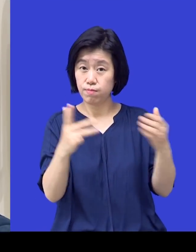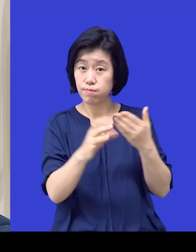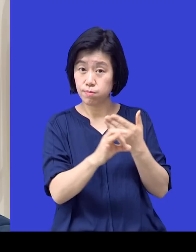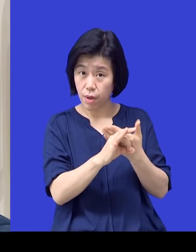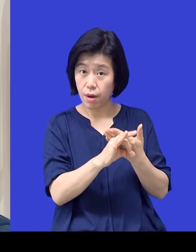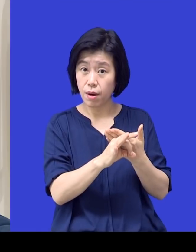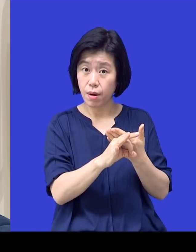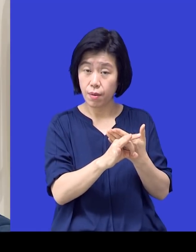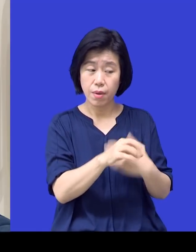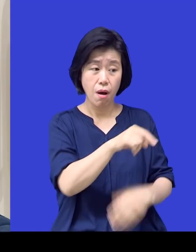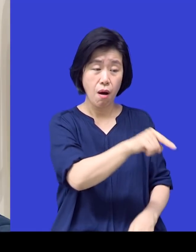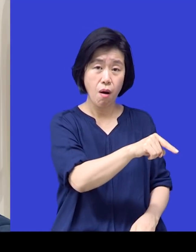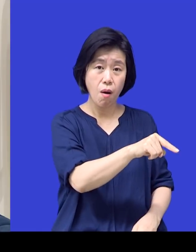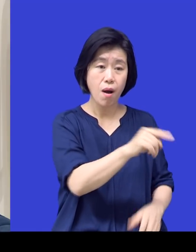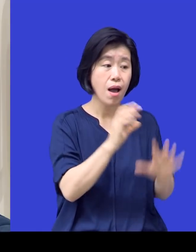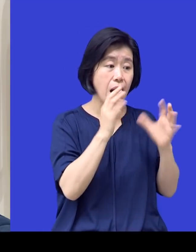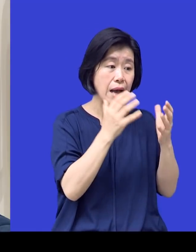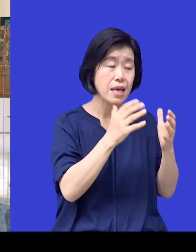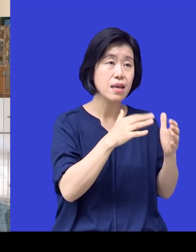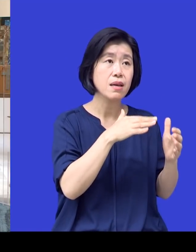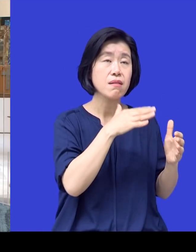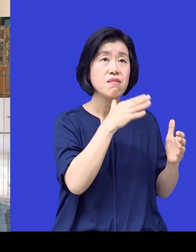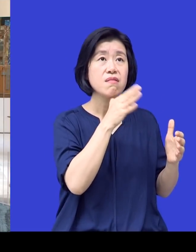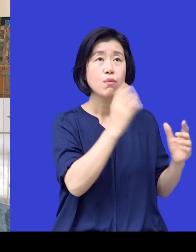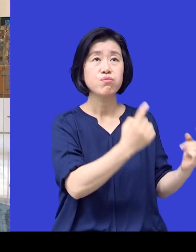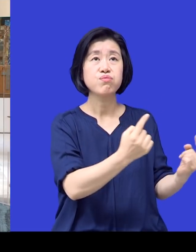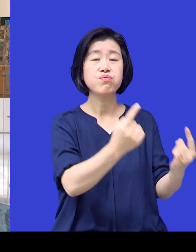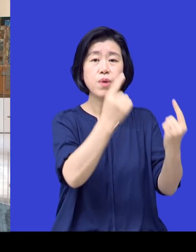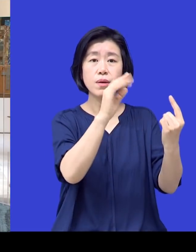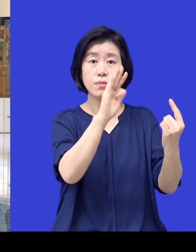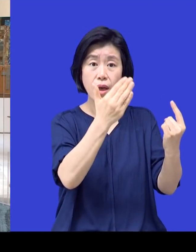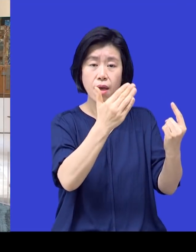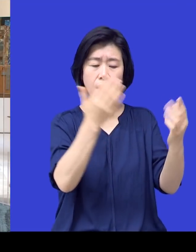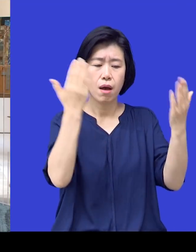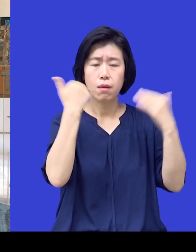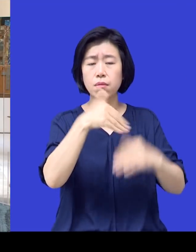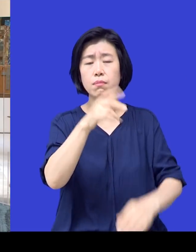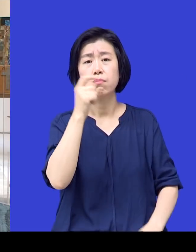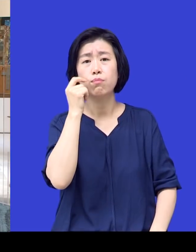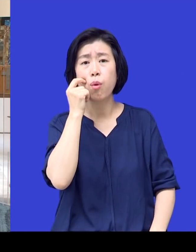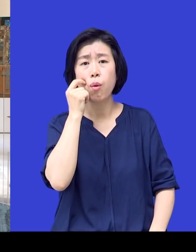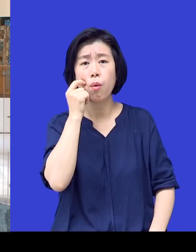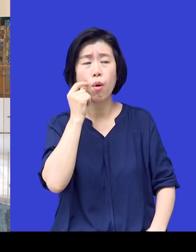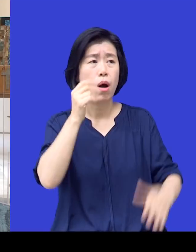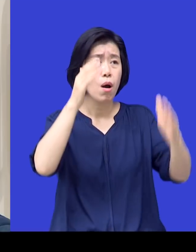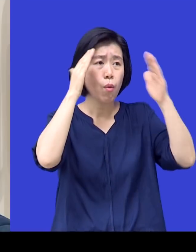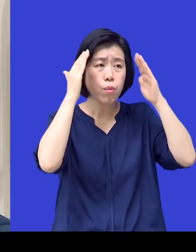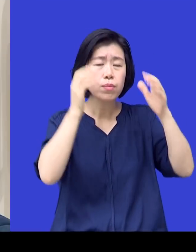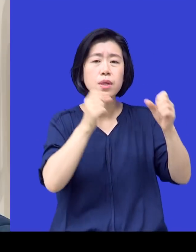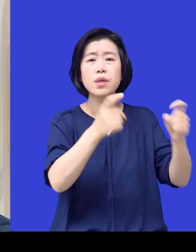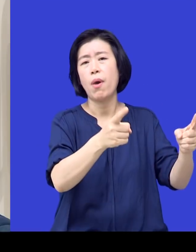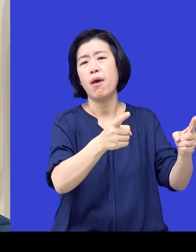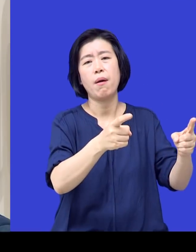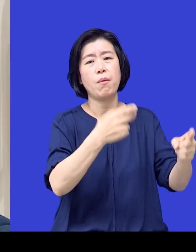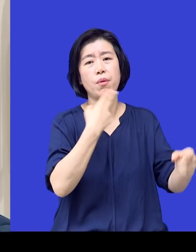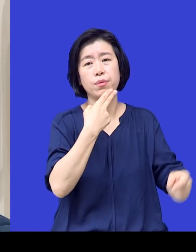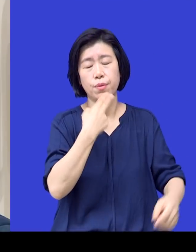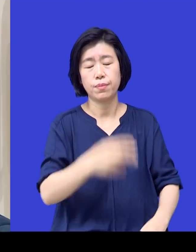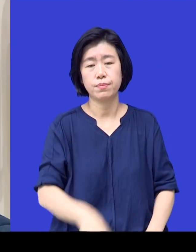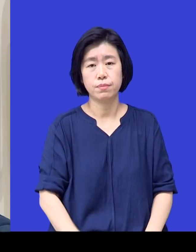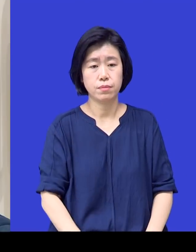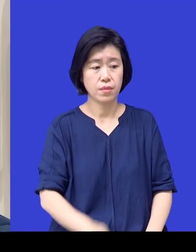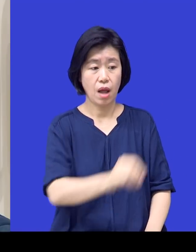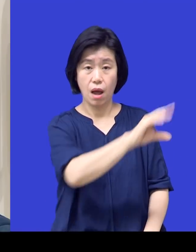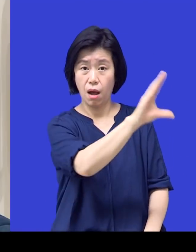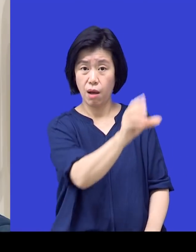그만큼 애 나이는 드는데 학교는 못 가는 거예요. 그리고 온라인으로 수업할 수 있는 인터넷 연결이라든지